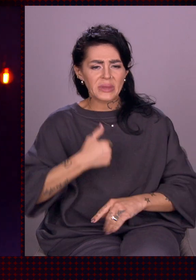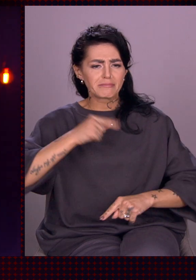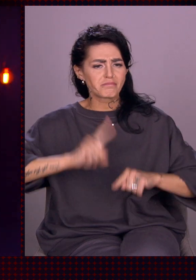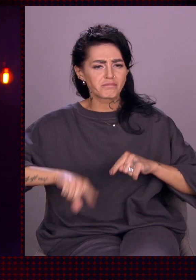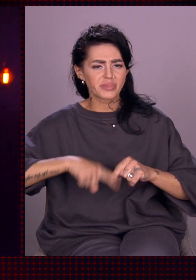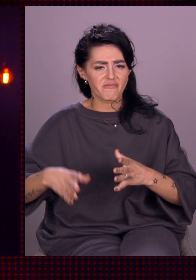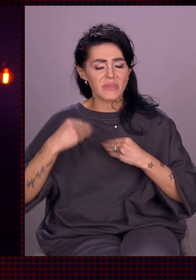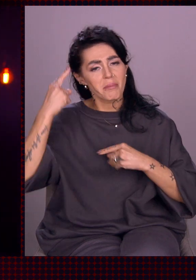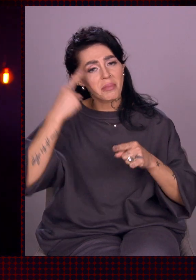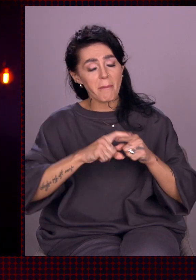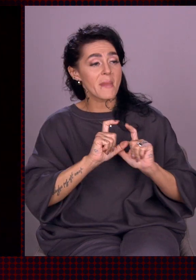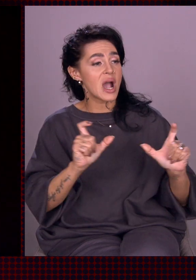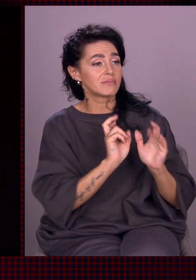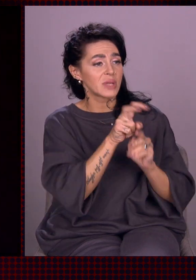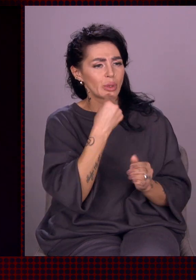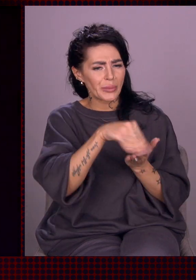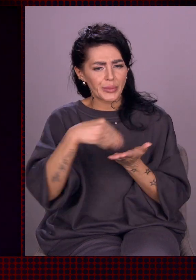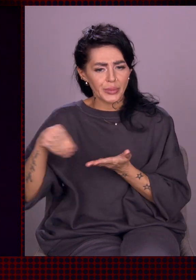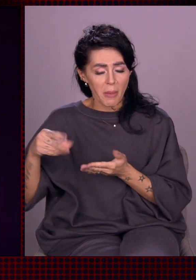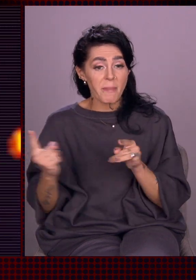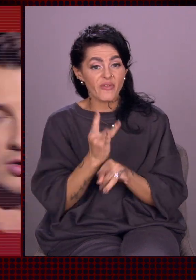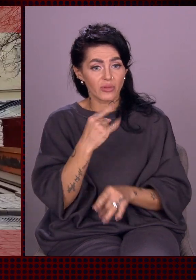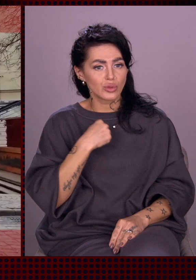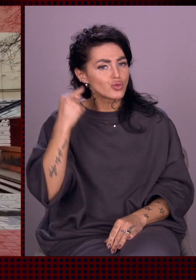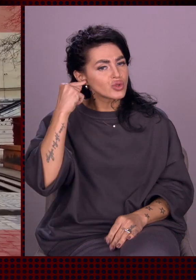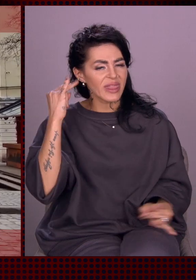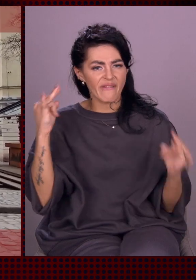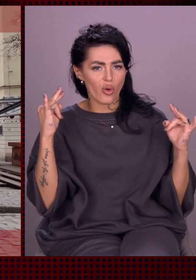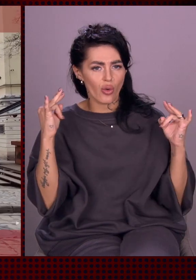І перший раз я тоді почув тривогу.